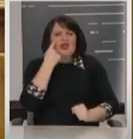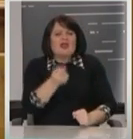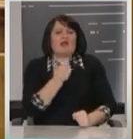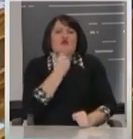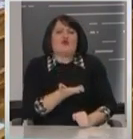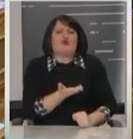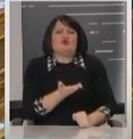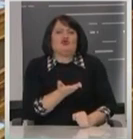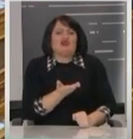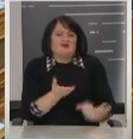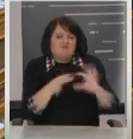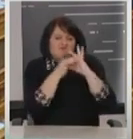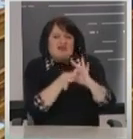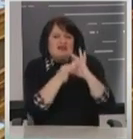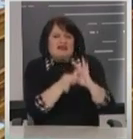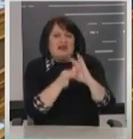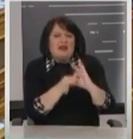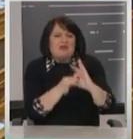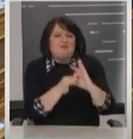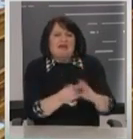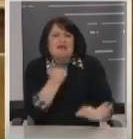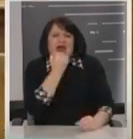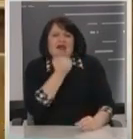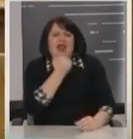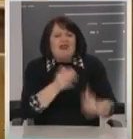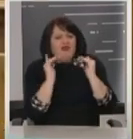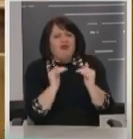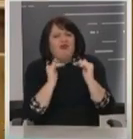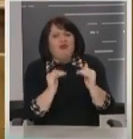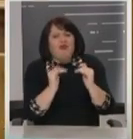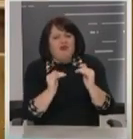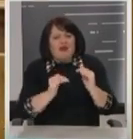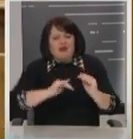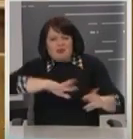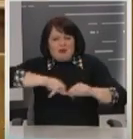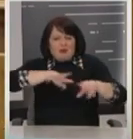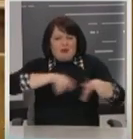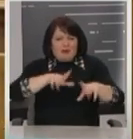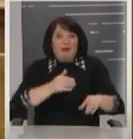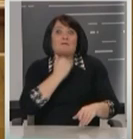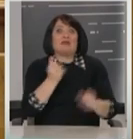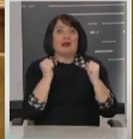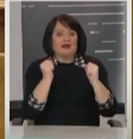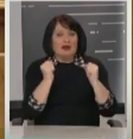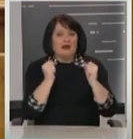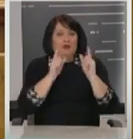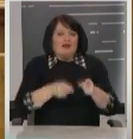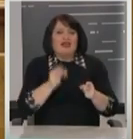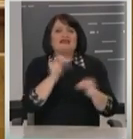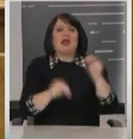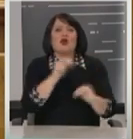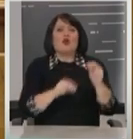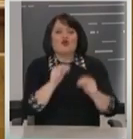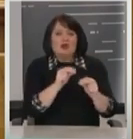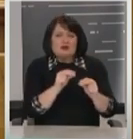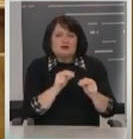και δεσμευμένο από τις κοινές αμαρτίες να συνεχίζει για πολύ τη λαιλασία. Γιατί η λαιλασία